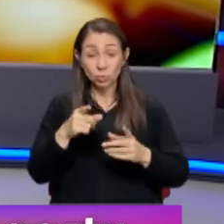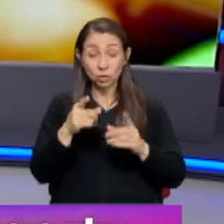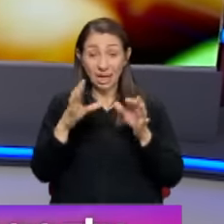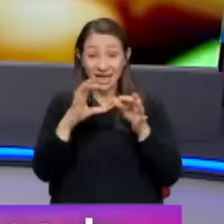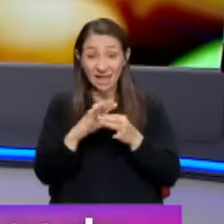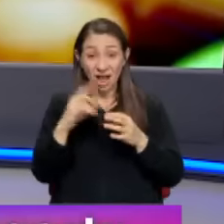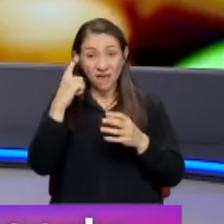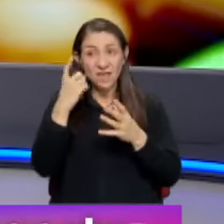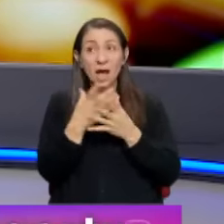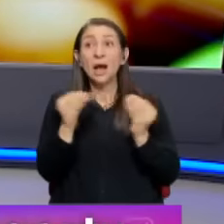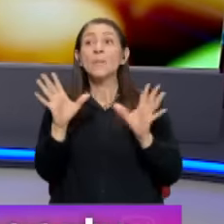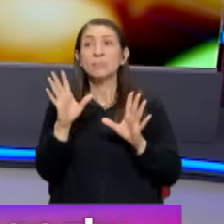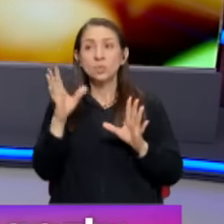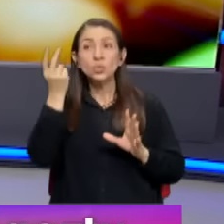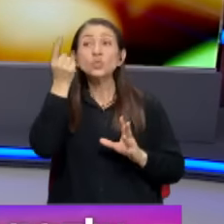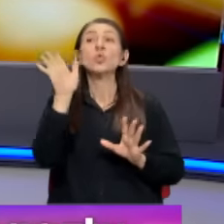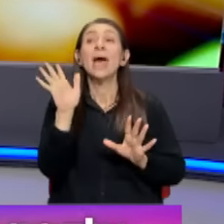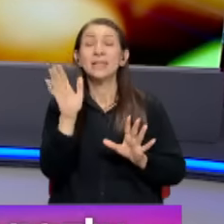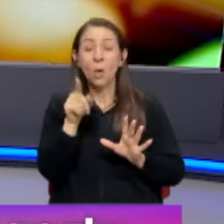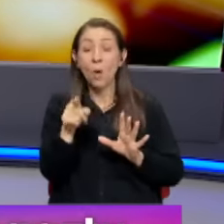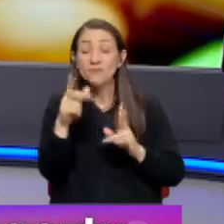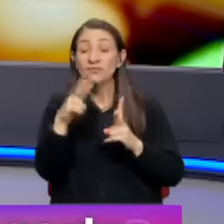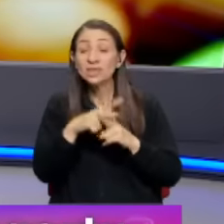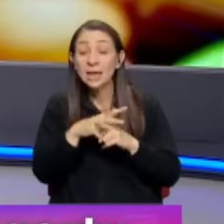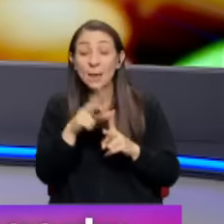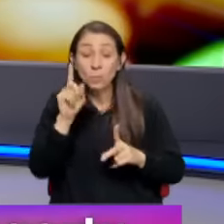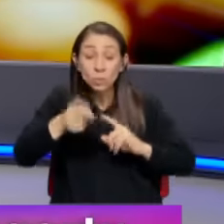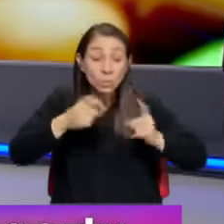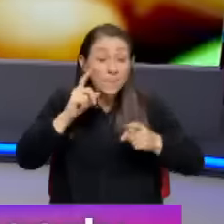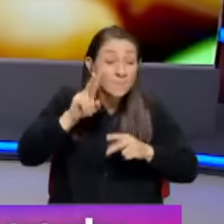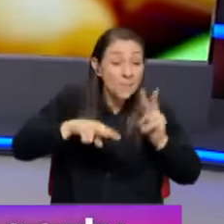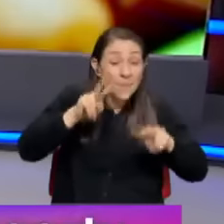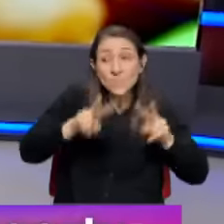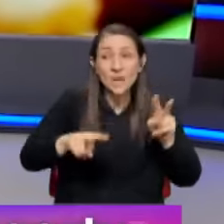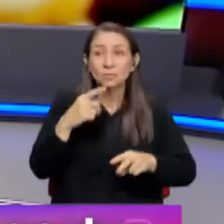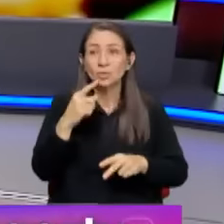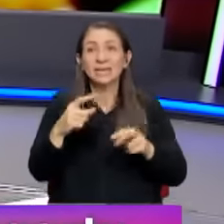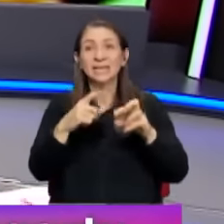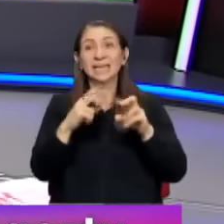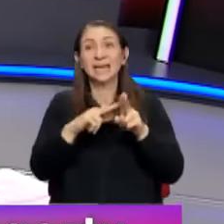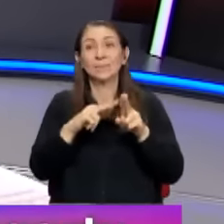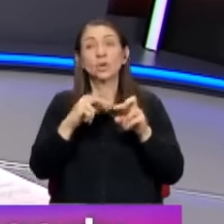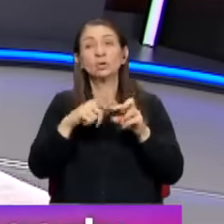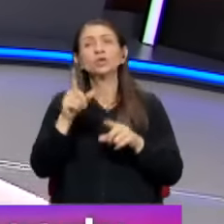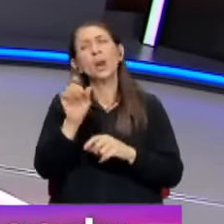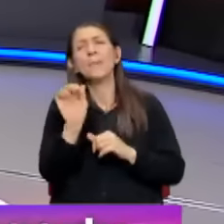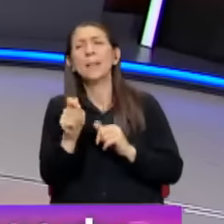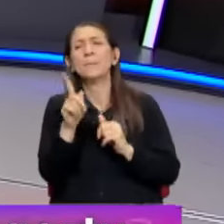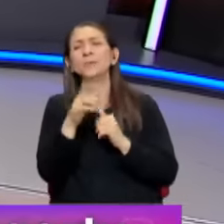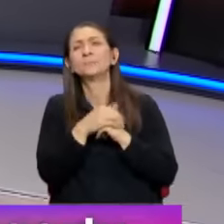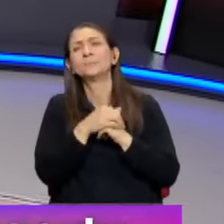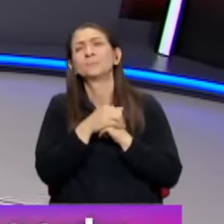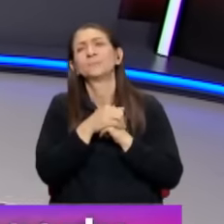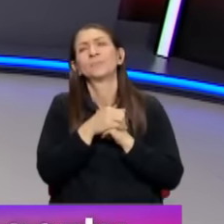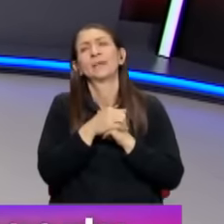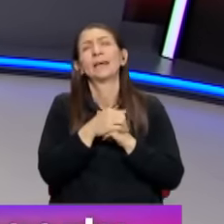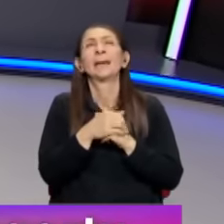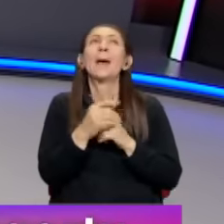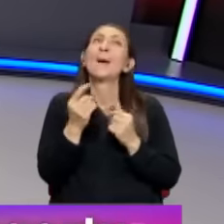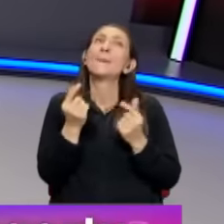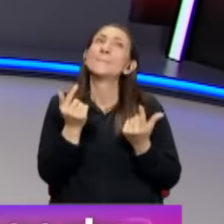hani hafıza kaybı yaşamayın diye de o sararmış fişleri bir bulun bakalım diyor Kerim Rota. Şöyle yapalım mı? Birazcık